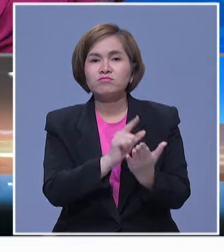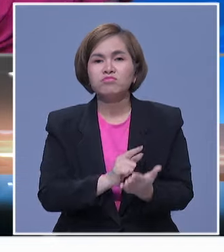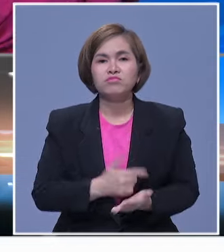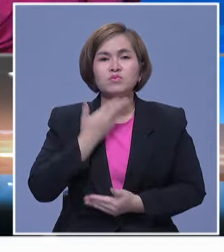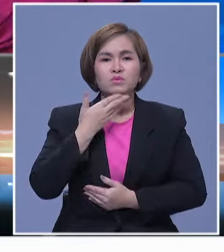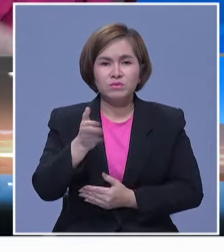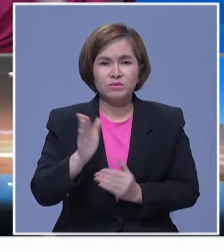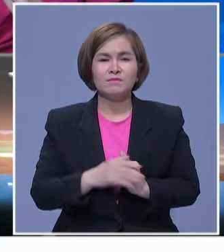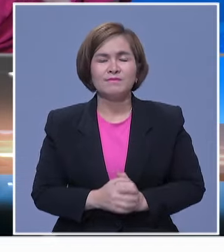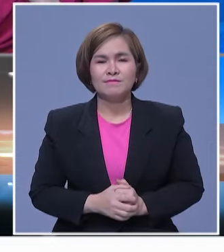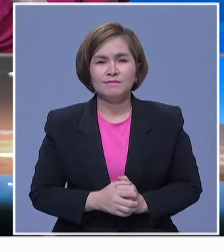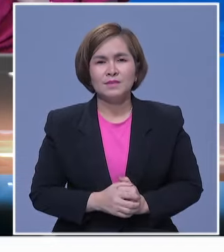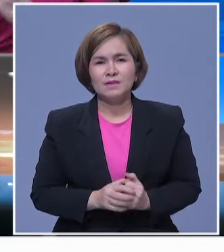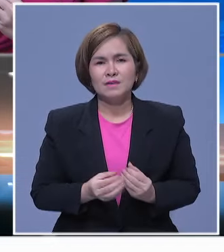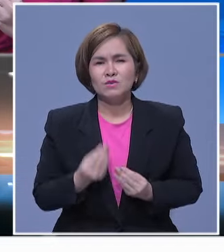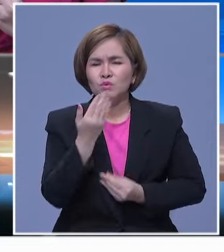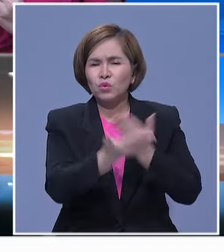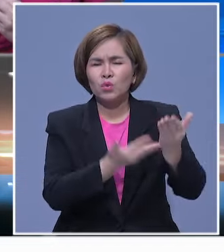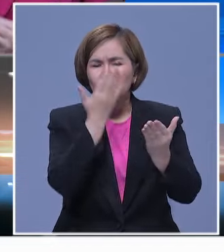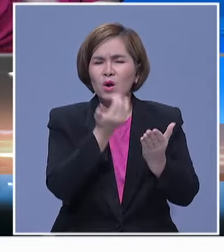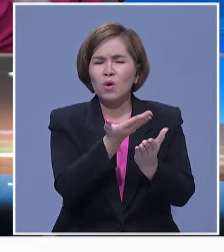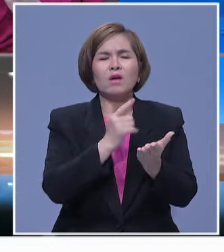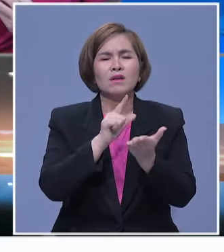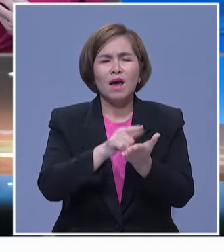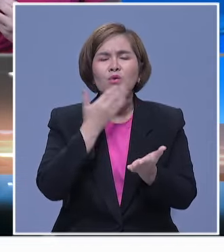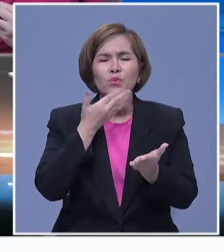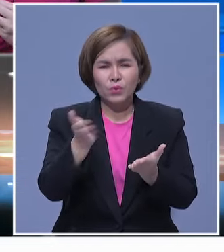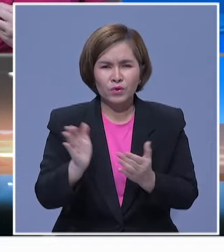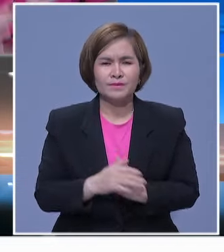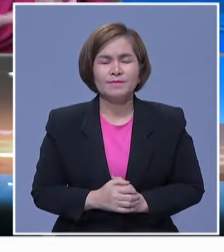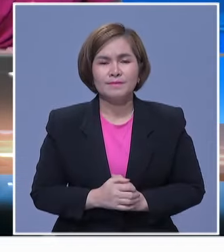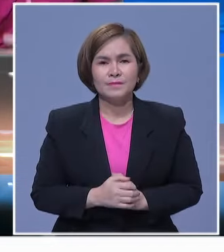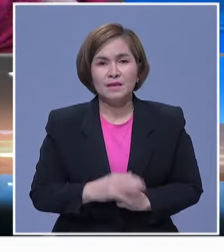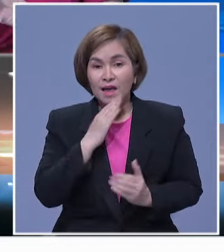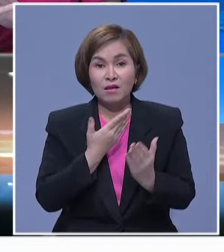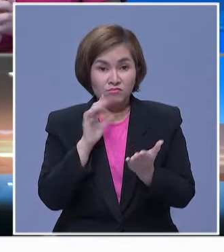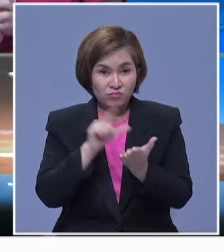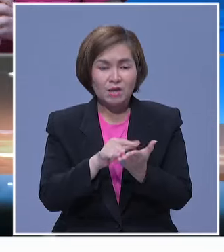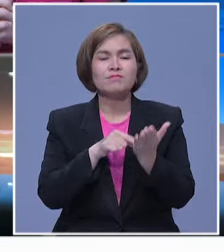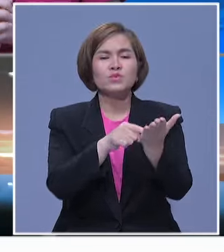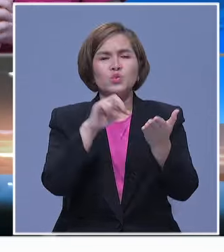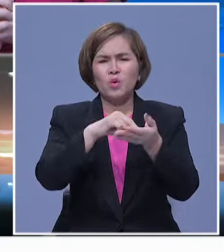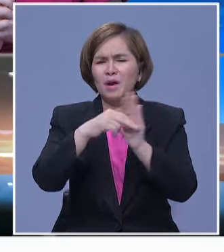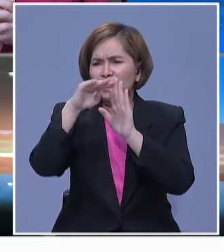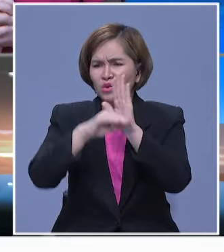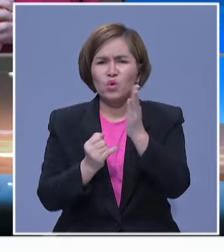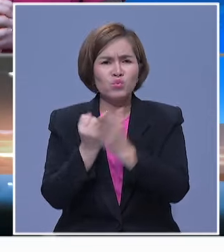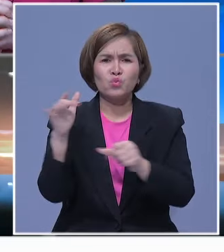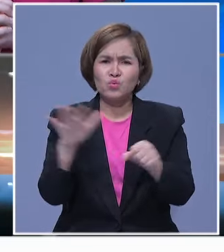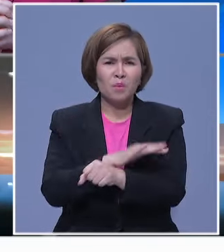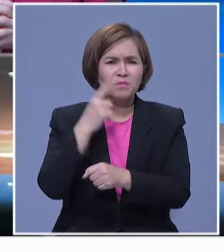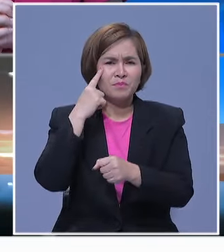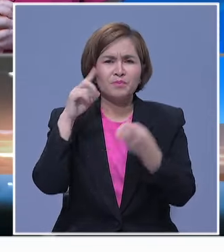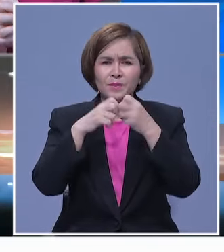แต่ตอนนั้นอยู่แล้วคือส่งใบลามาโดยตลอดนะคะเพียงแค่ยื่นใบลาก็ถือว่าเป็นขั้นตอนที่ทำอย่างถูกต้องก็เ